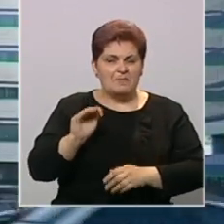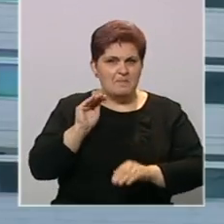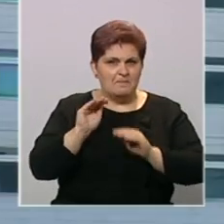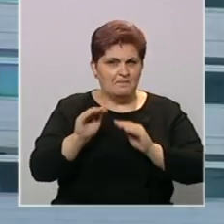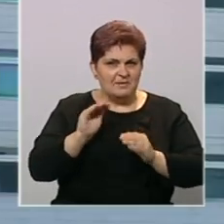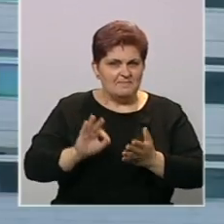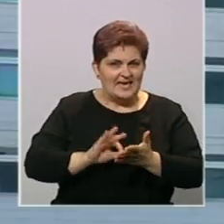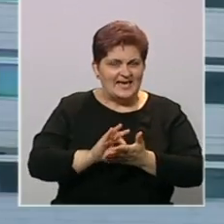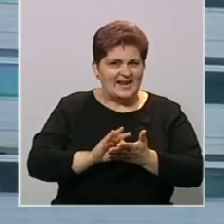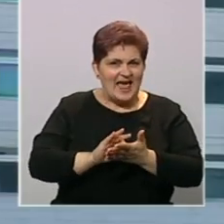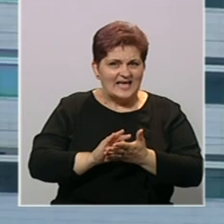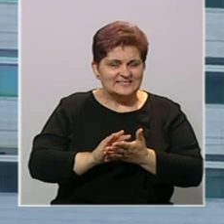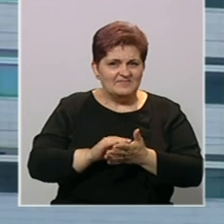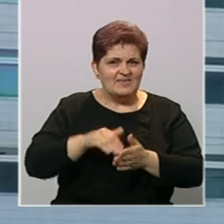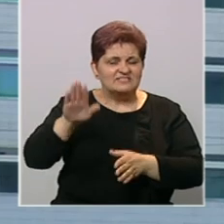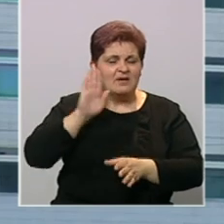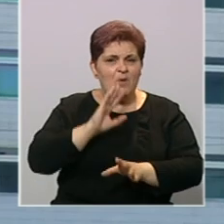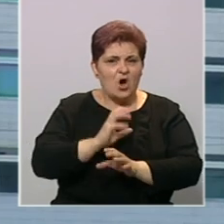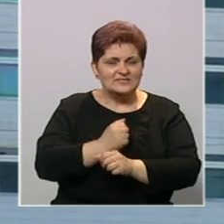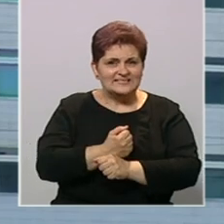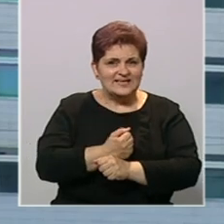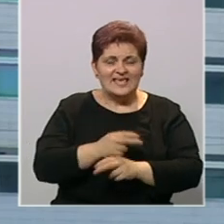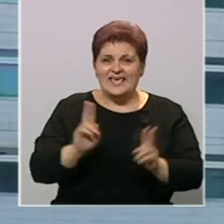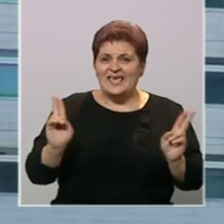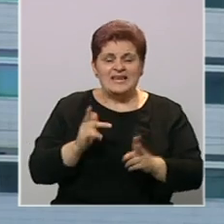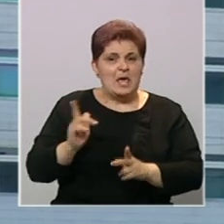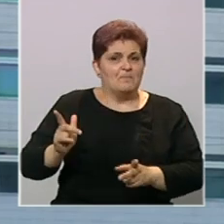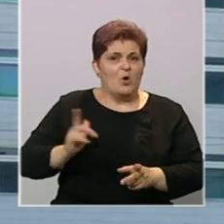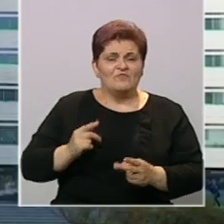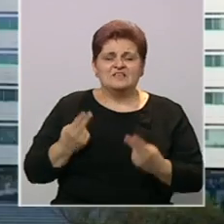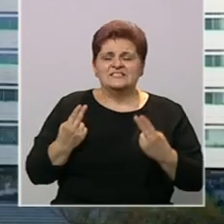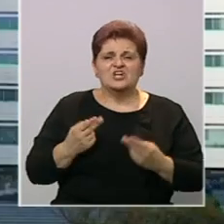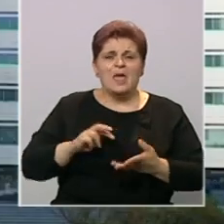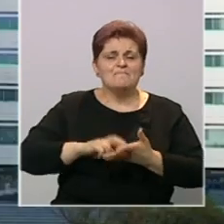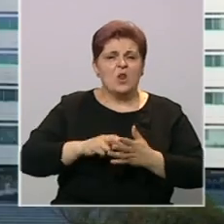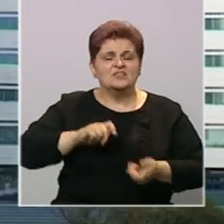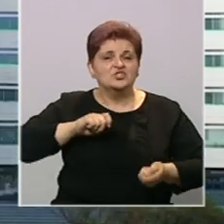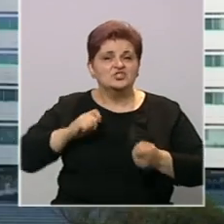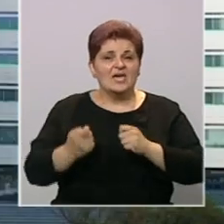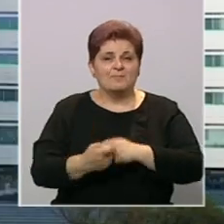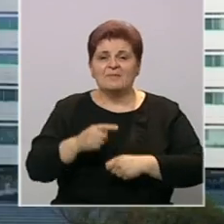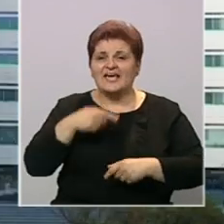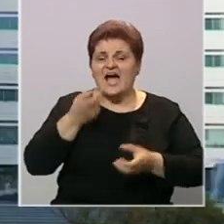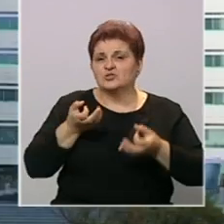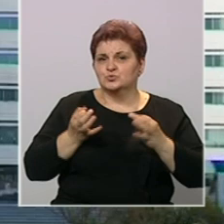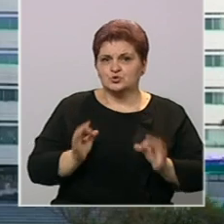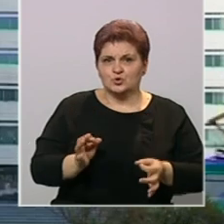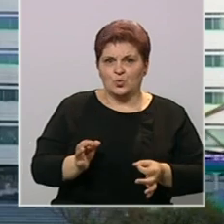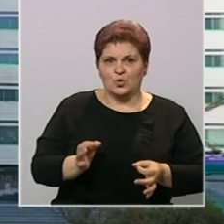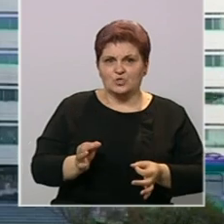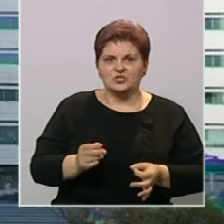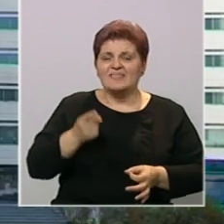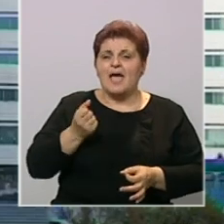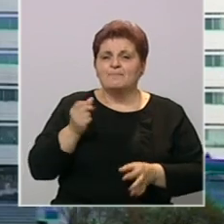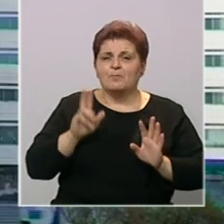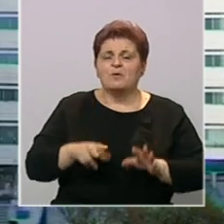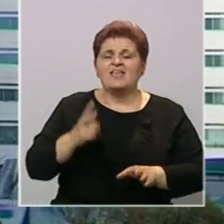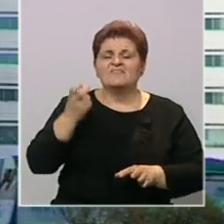prijavljenih glasača za glasanje izvan Bosne i Hercegovine ne mogu se očekivati značajne političke promjene, naglašavaju stručnjaci. Taj broj mora